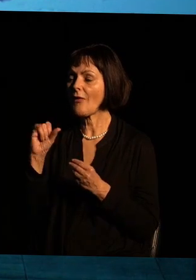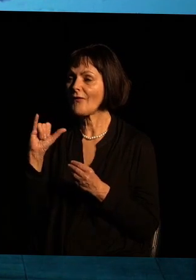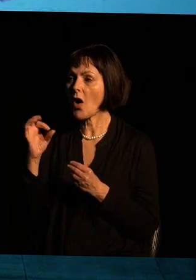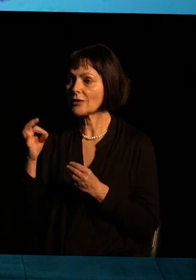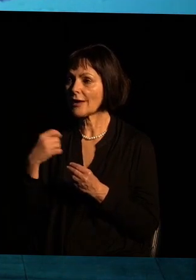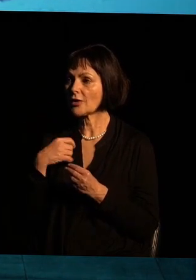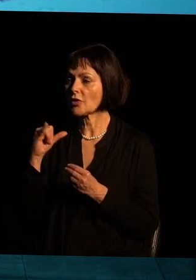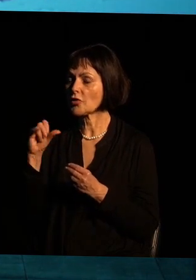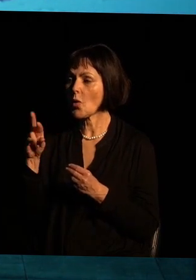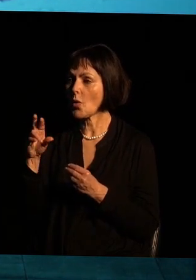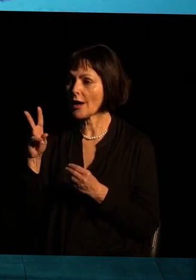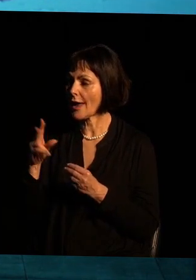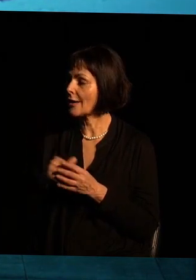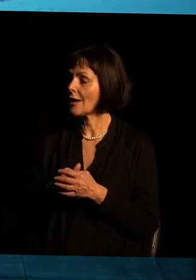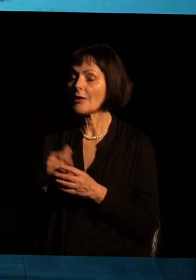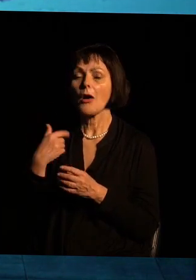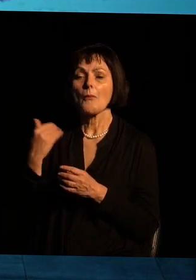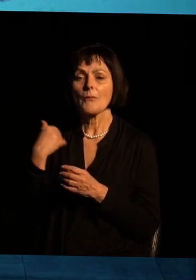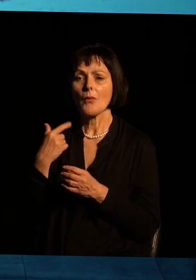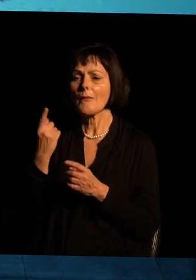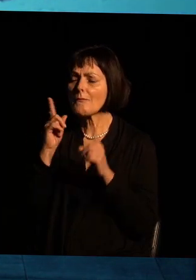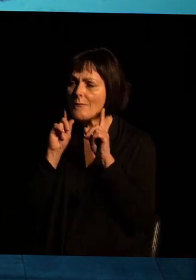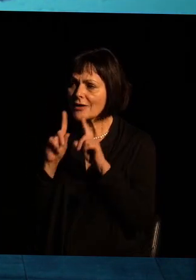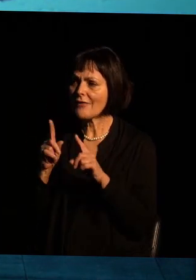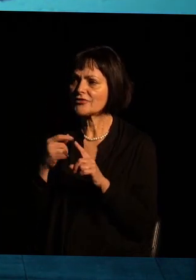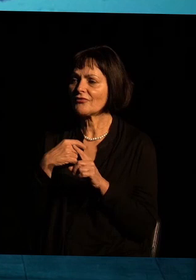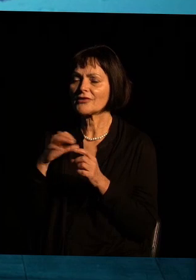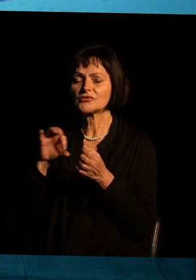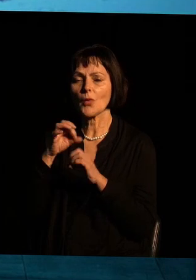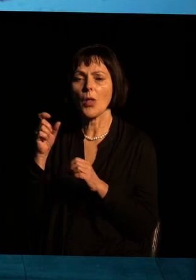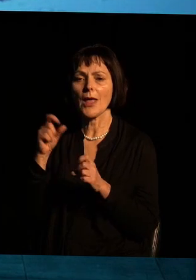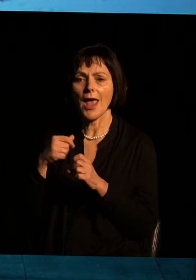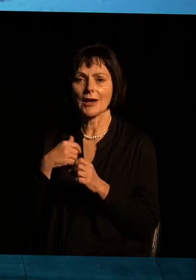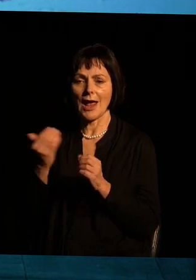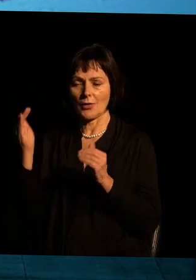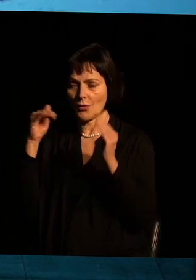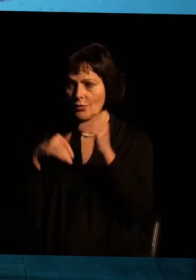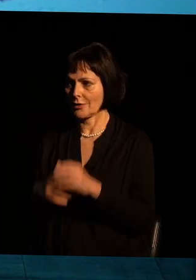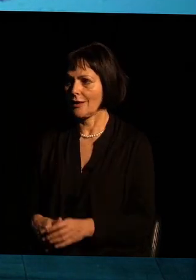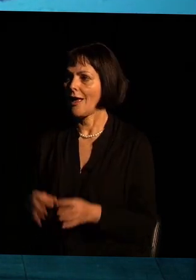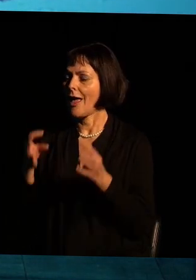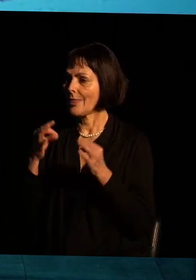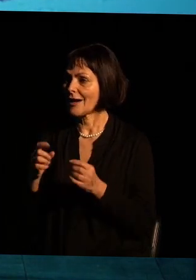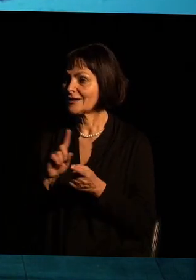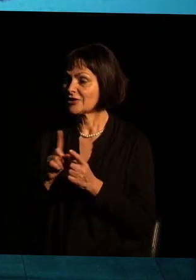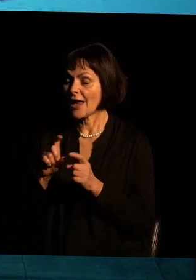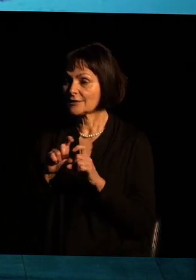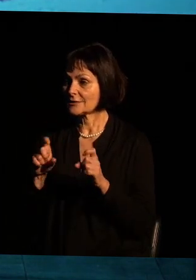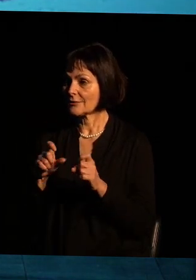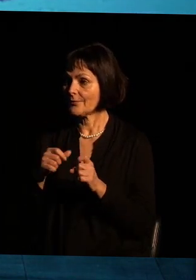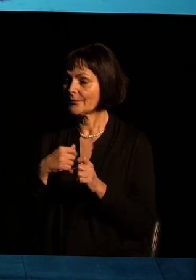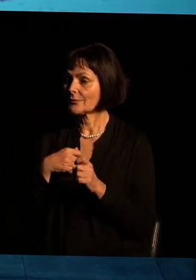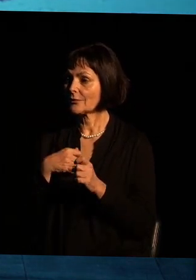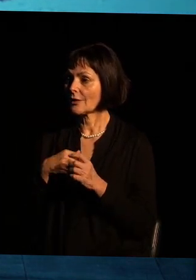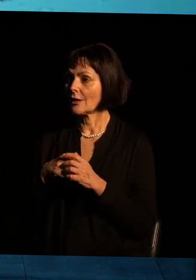i Jurka. Także no to była prawdziwa złota era polskiego himalaizmu. No przenieśmy się, bo nas tutaj czas goni. Jak ja mam